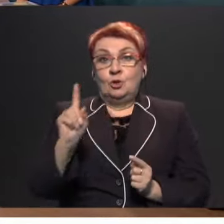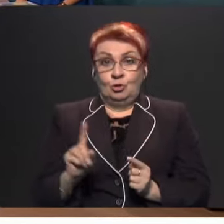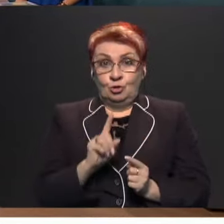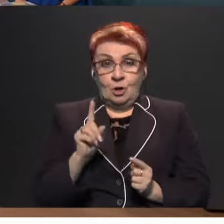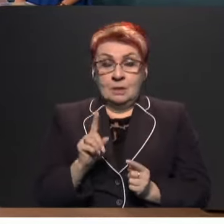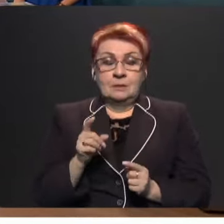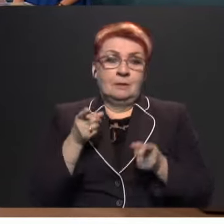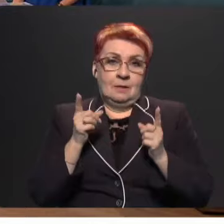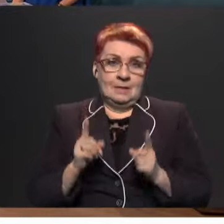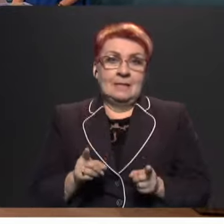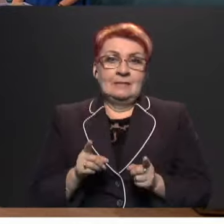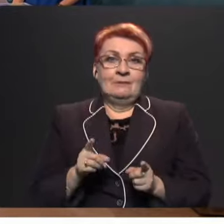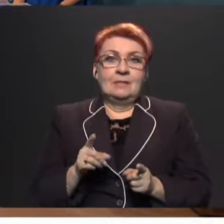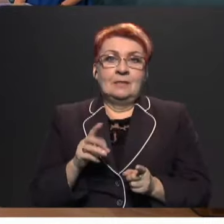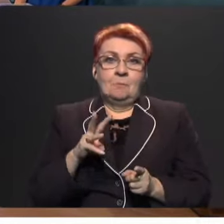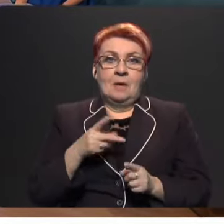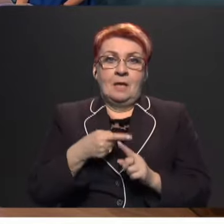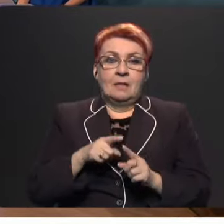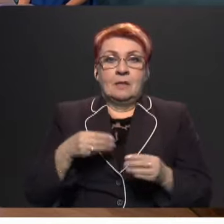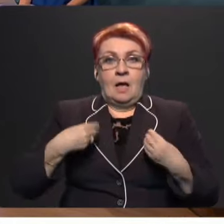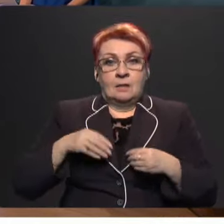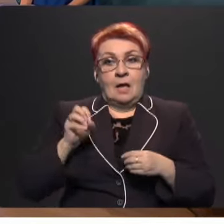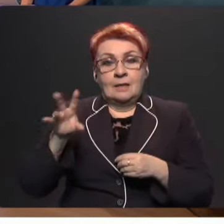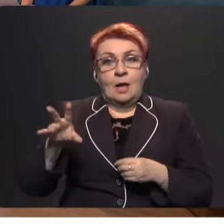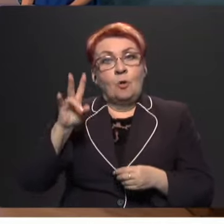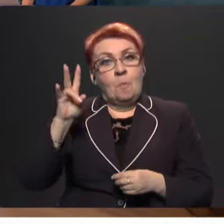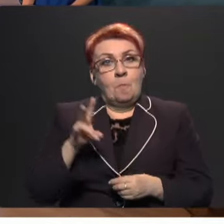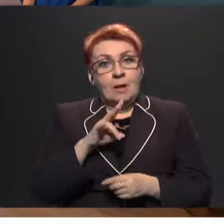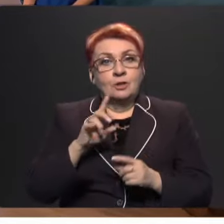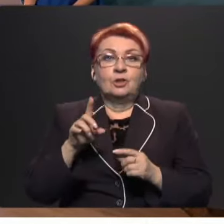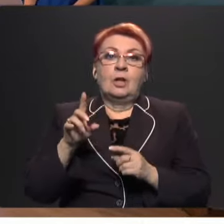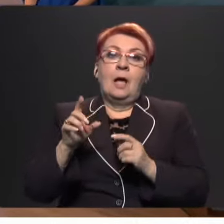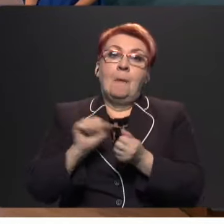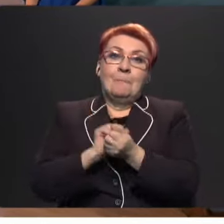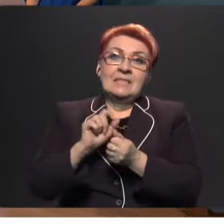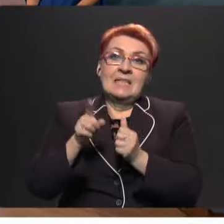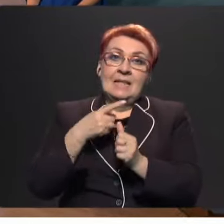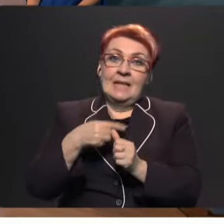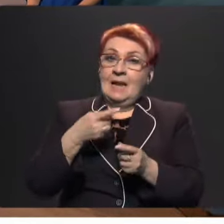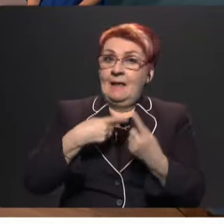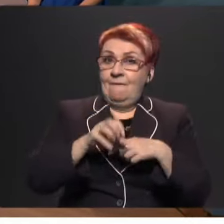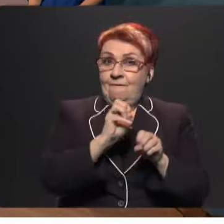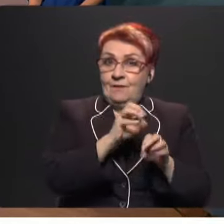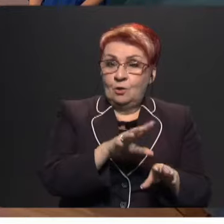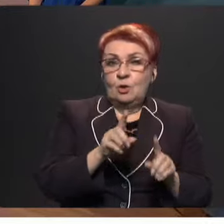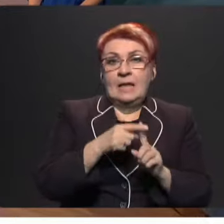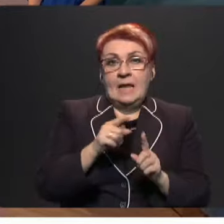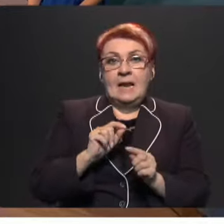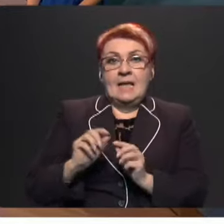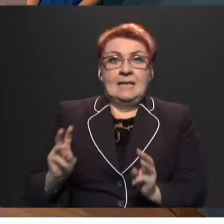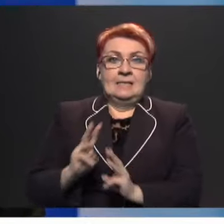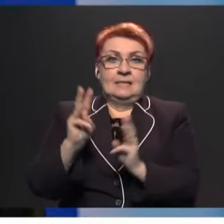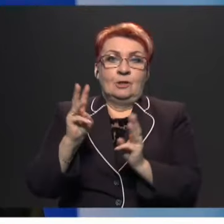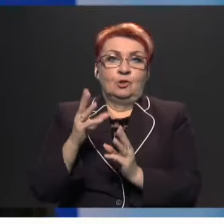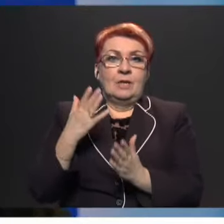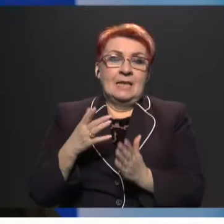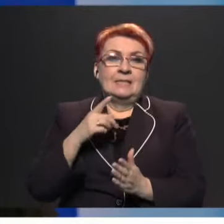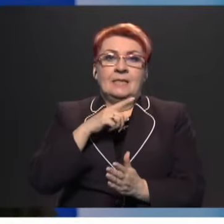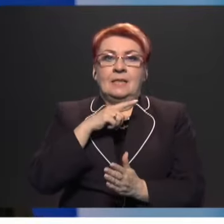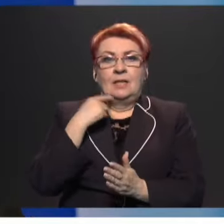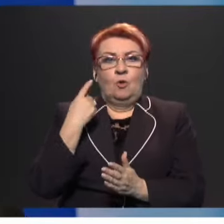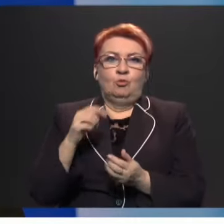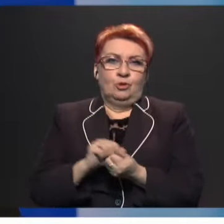ну, действительно, мы эту одежку даем батюшке, батюшка или постирает и отдаст, или сожжет и отдаст, если не хочет заморачиваться